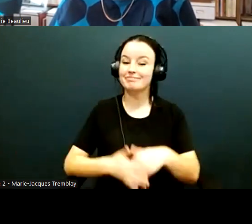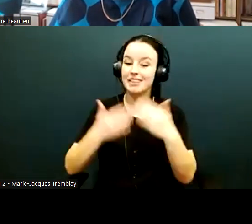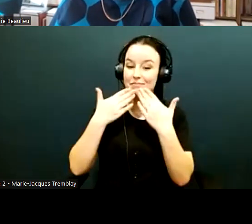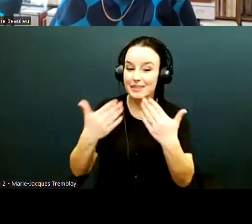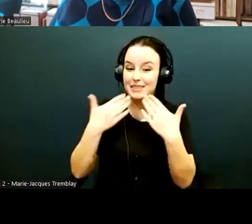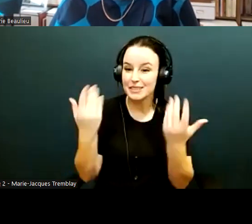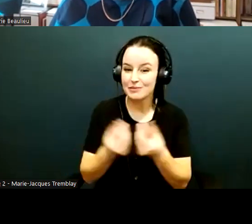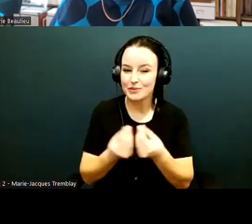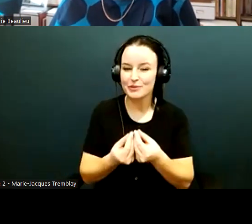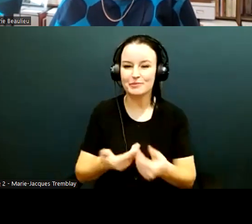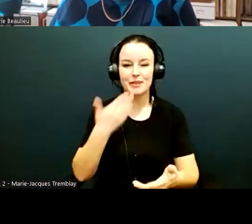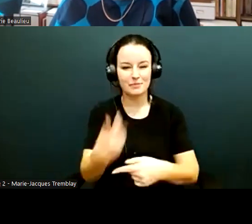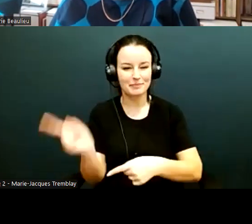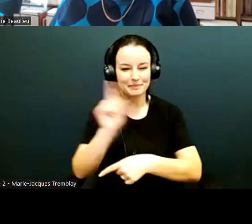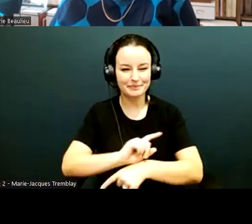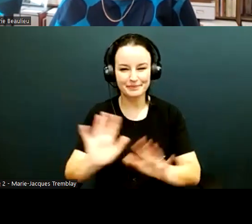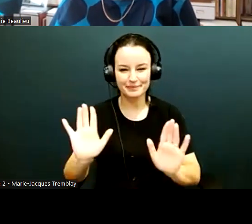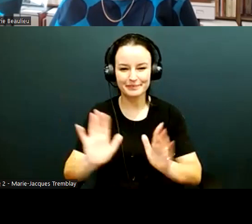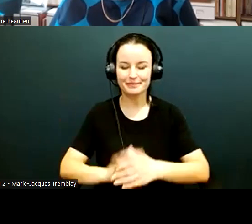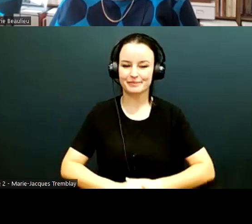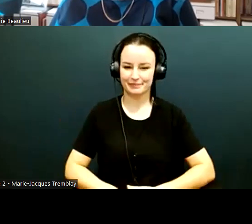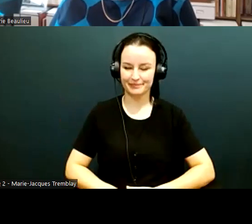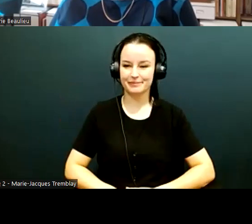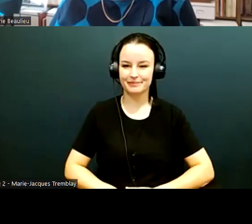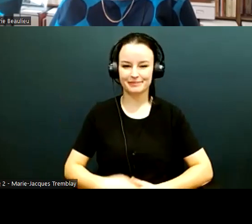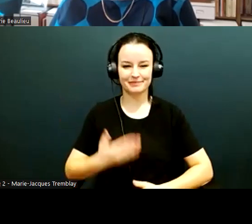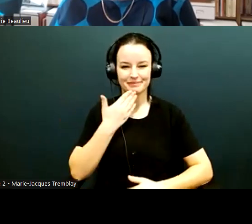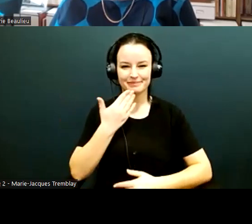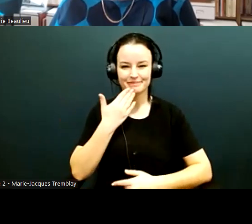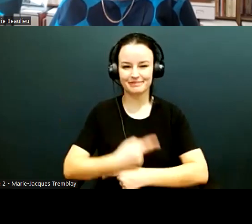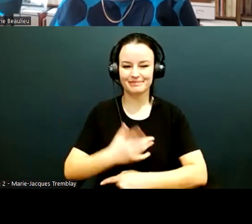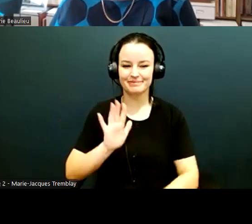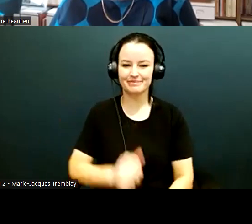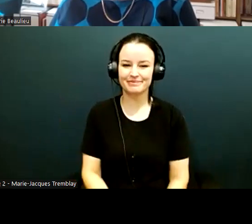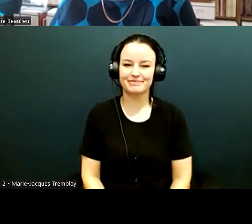merci beaucoup. Et puis, très bonne journée. Au revoir. Merci, Au au revoir. revoir.